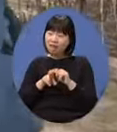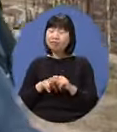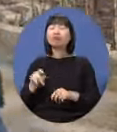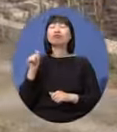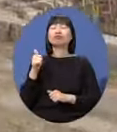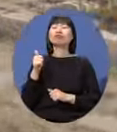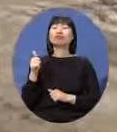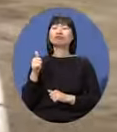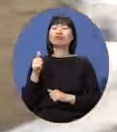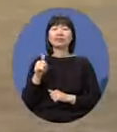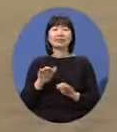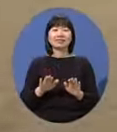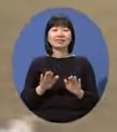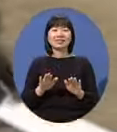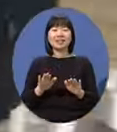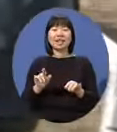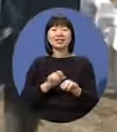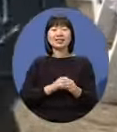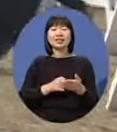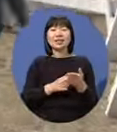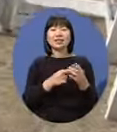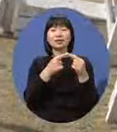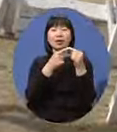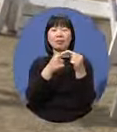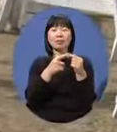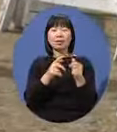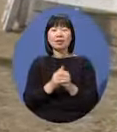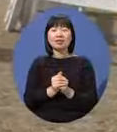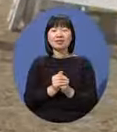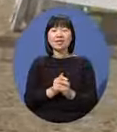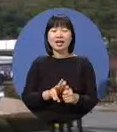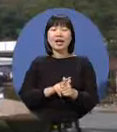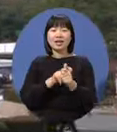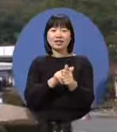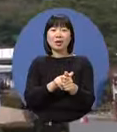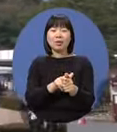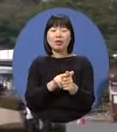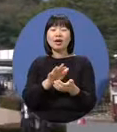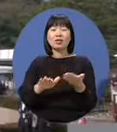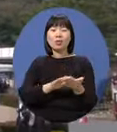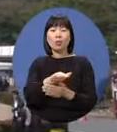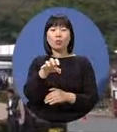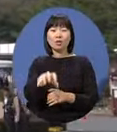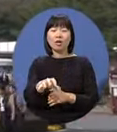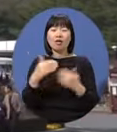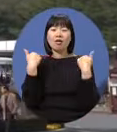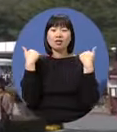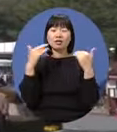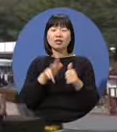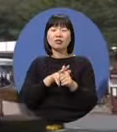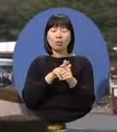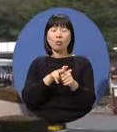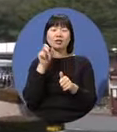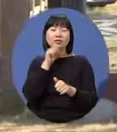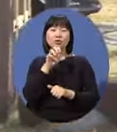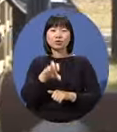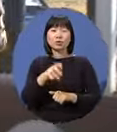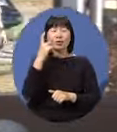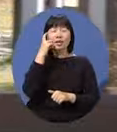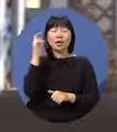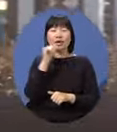가보자. 말 만나러 가보자. 네, 이혜은의 특별한 제안. 그 첫 번째는 바로 경마공원입니다. 어른들이 경마를 즐기는